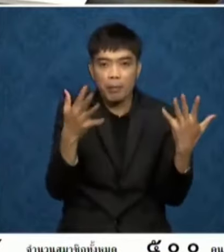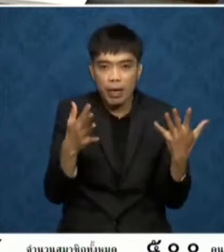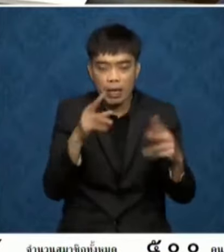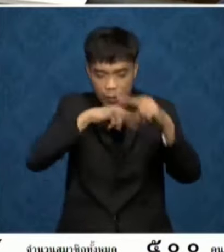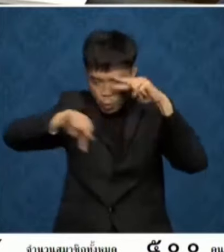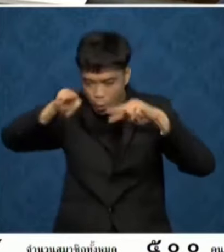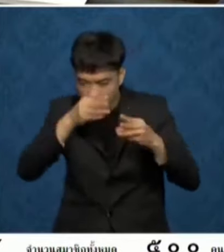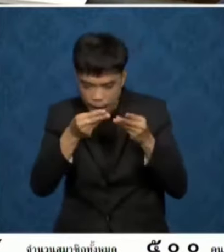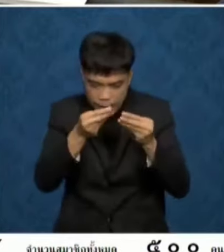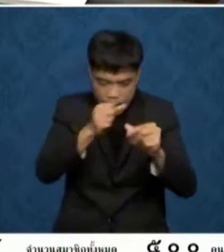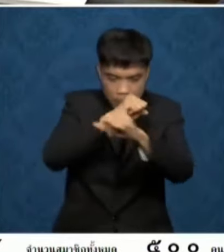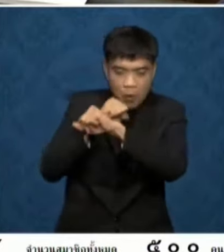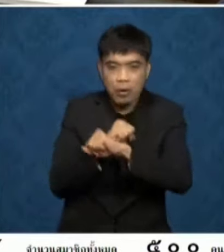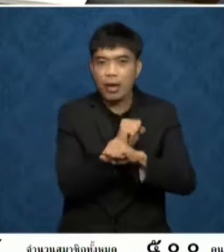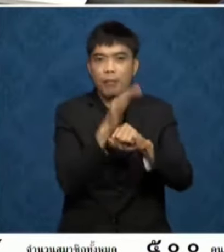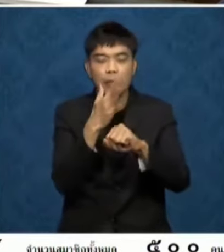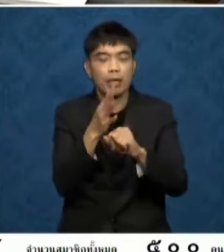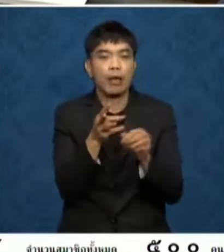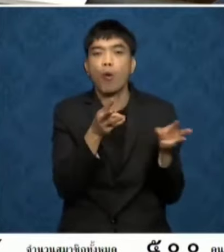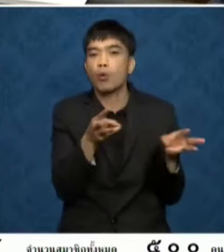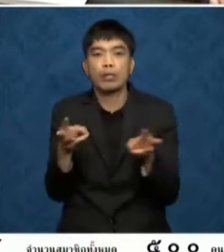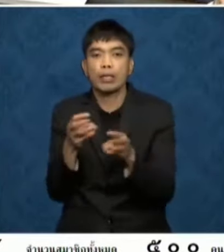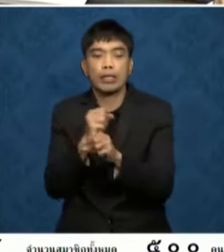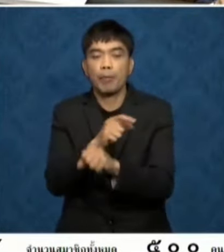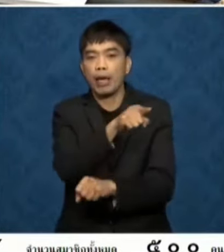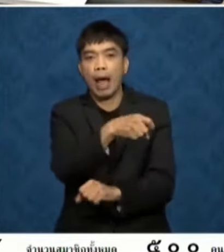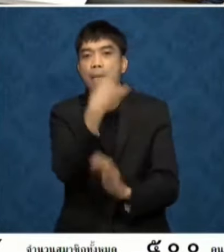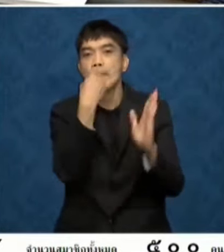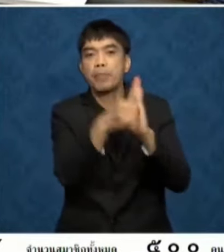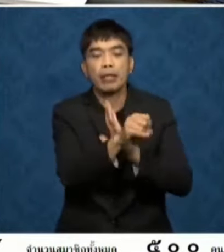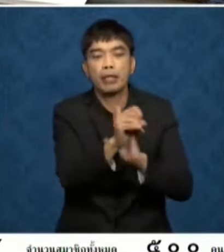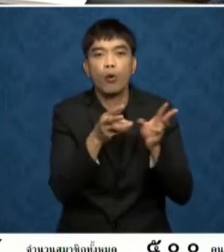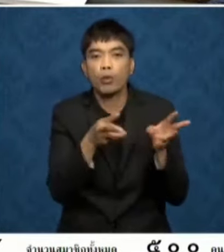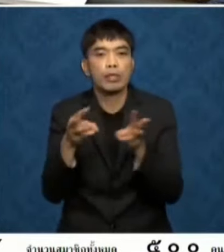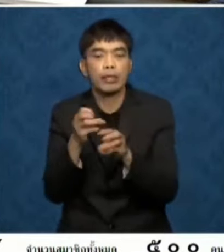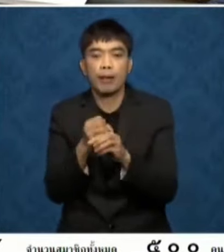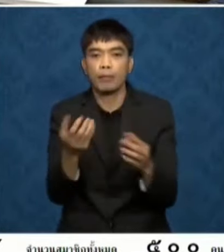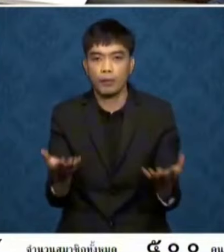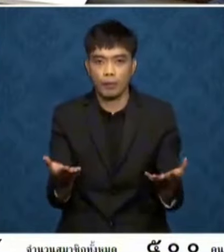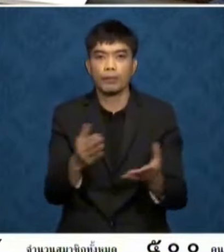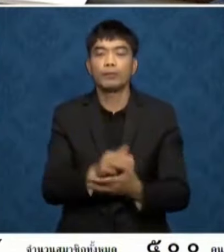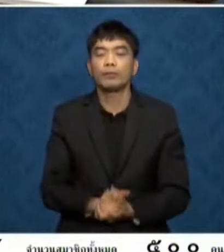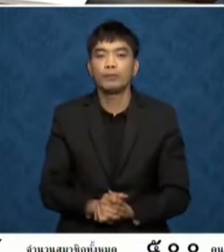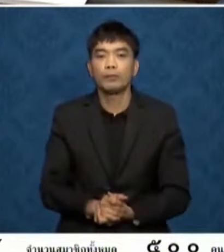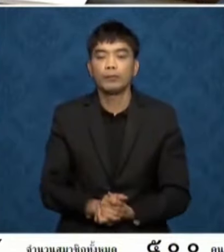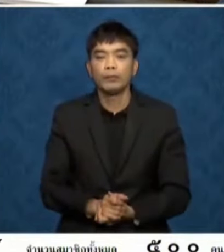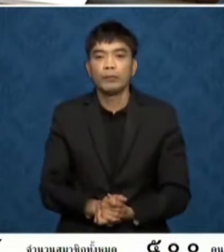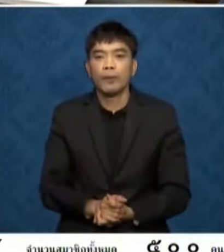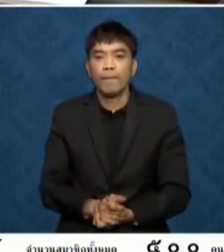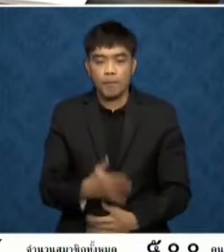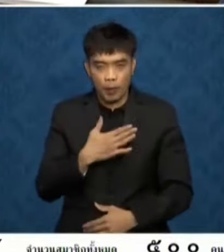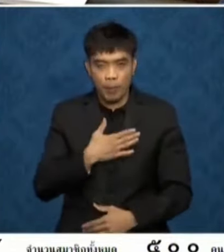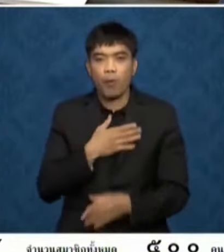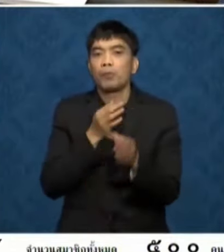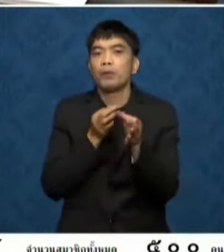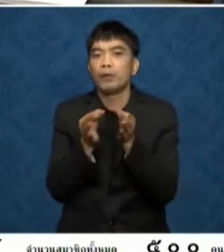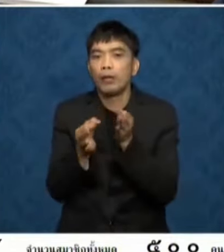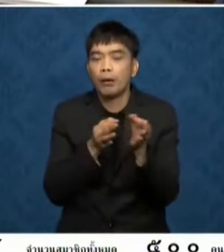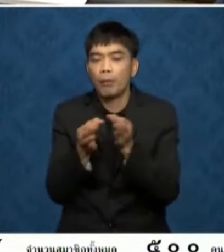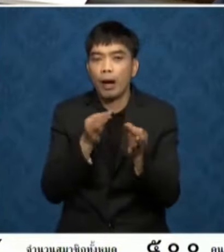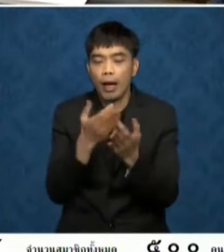ไม่รัดกุมเช่นนี้จะดำเนินการเอาผิดอย่างไรกับรัฐบาลประยุทธ์หรือไม่ท่านประธานคะที่ฉันอภิปรายงบประมาณส่ว